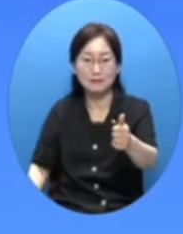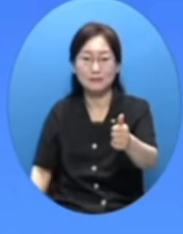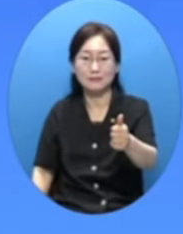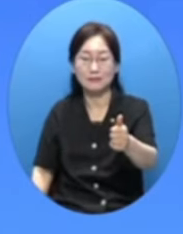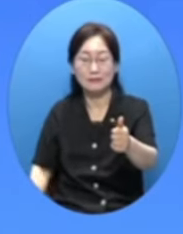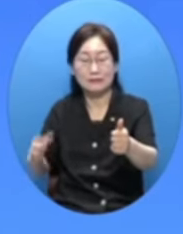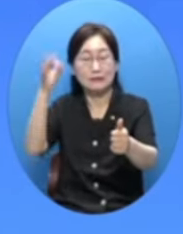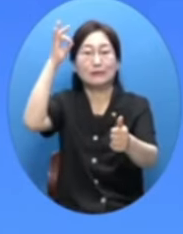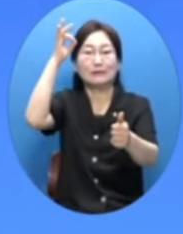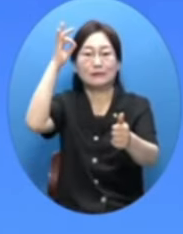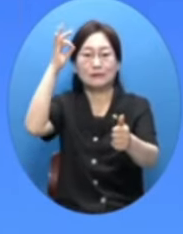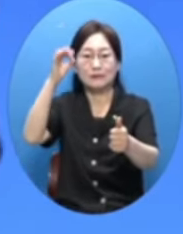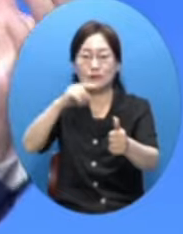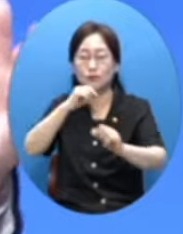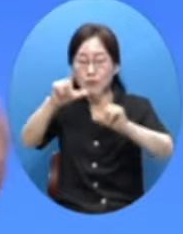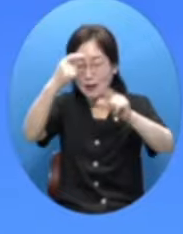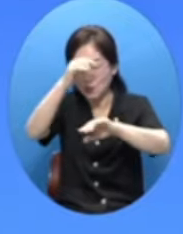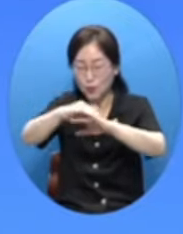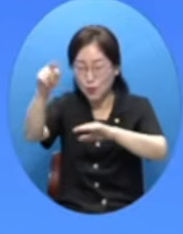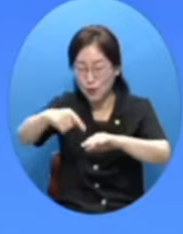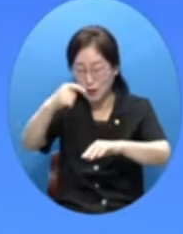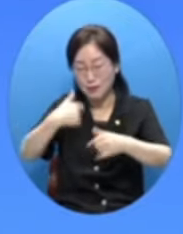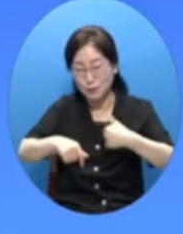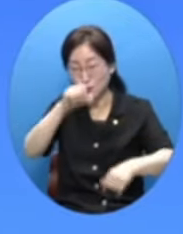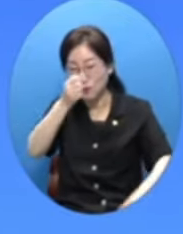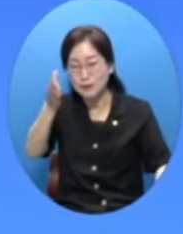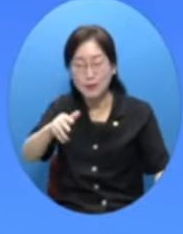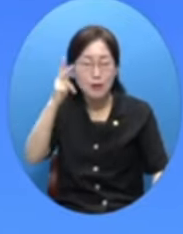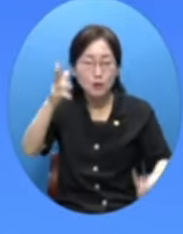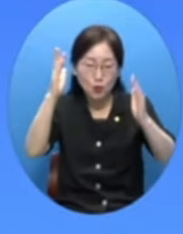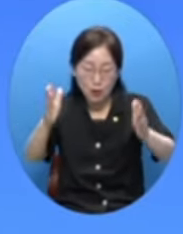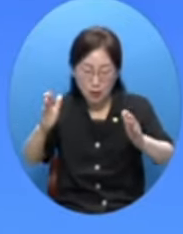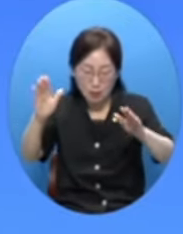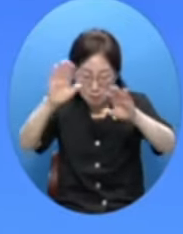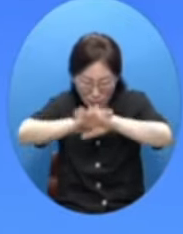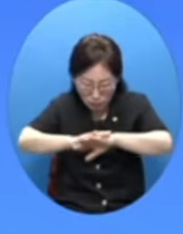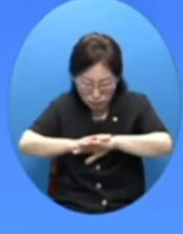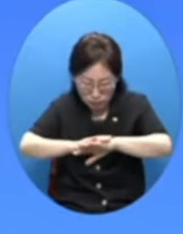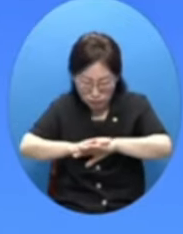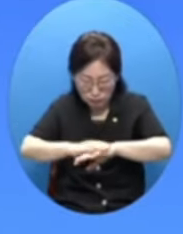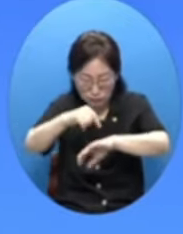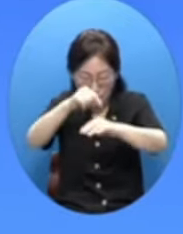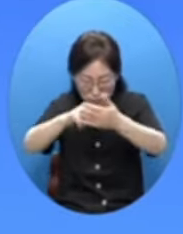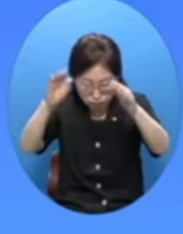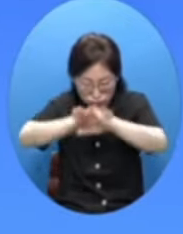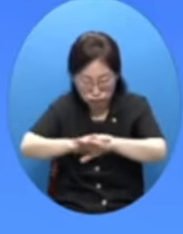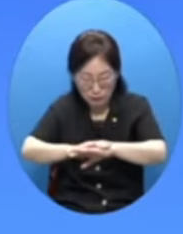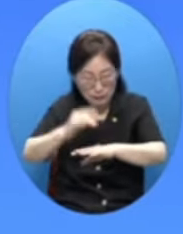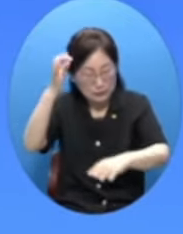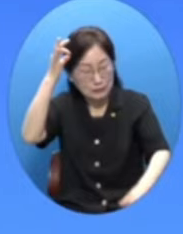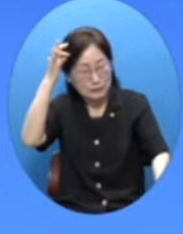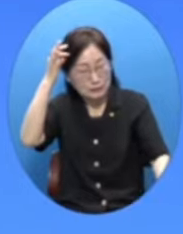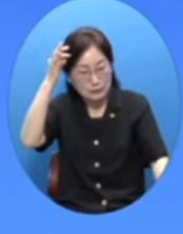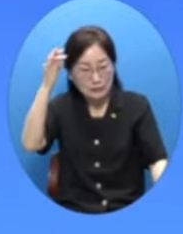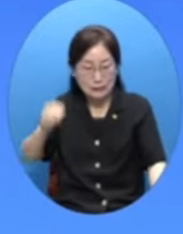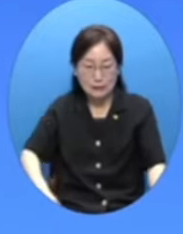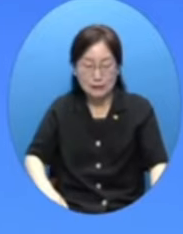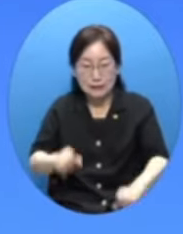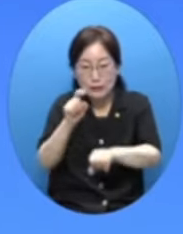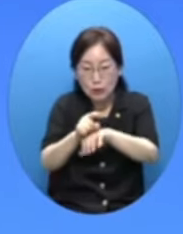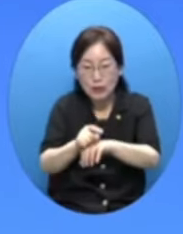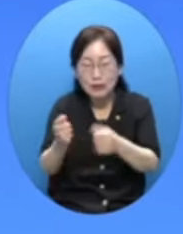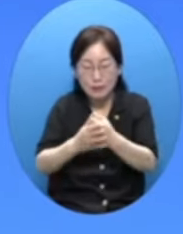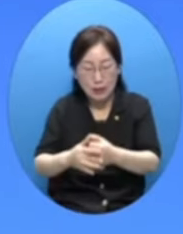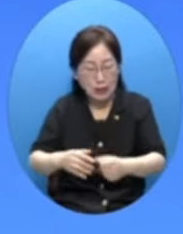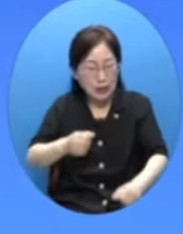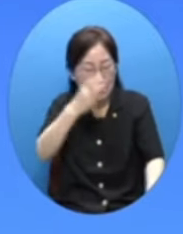그래서 주일날 예배만 드리면 참 기쁘고 좋은데 일주일 내내 마음이 어두워요. 그 생각이 되게 떠나지 않습니다. 워낙 내성적이라 그 생각을 또 하고